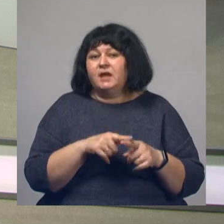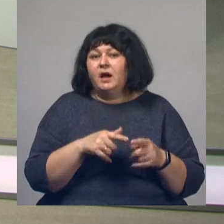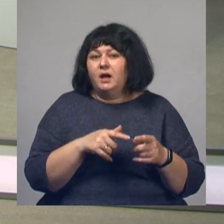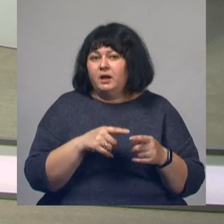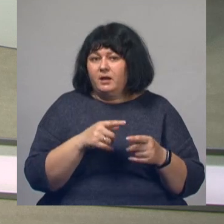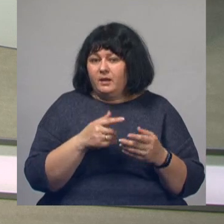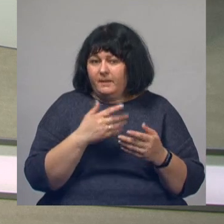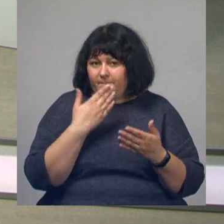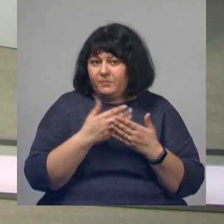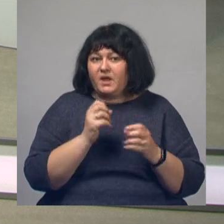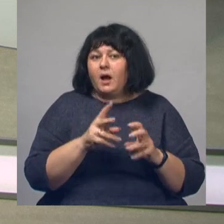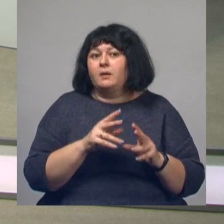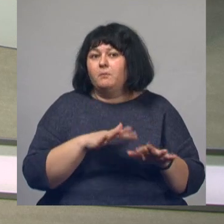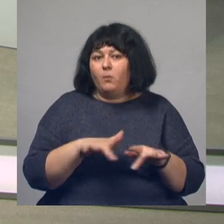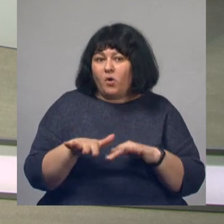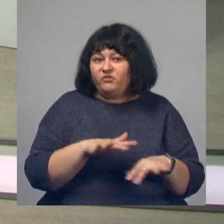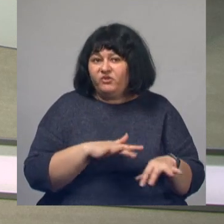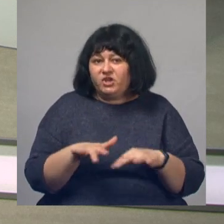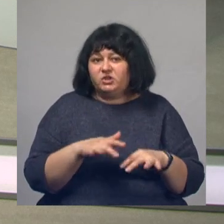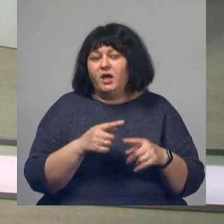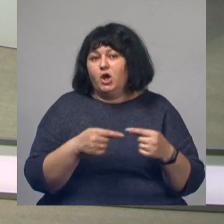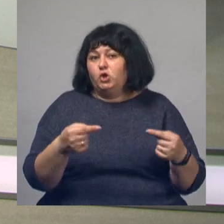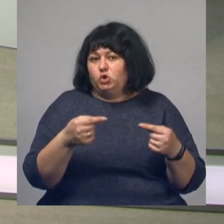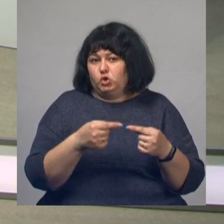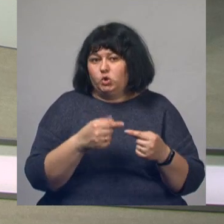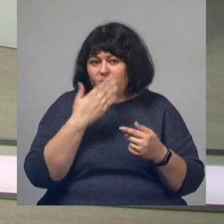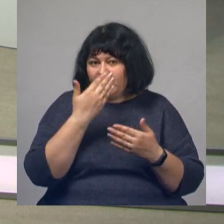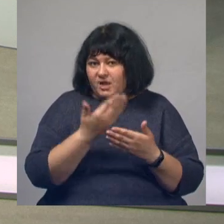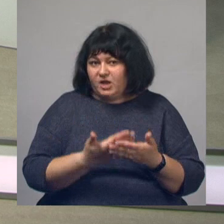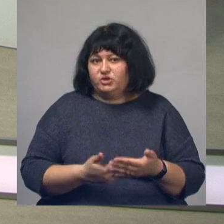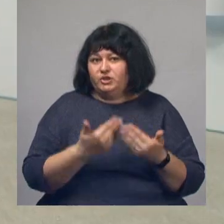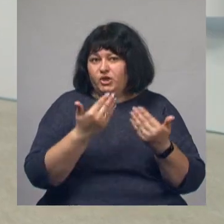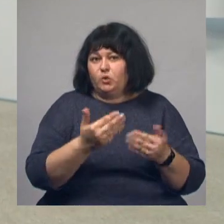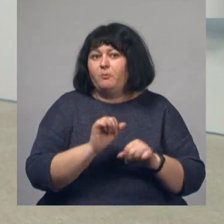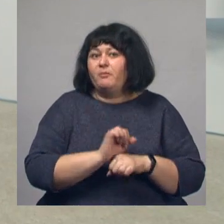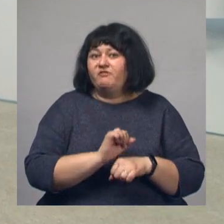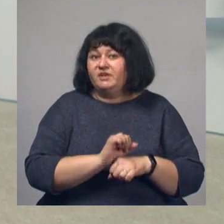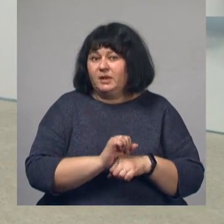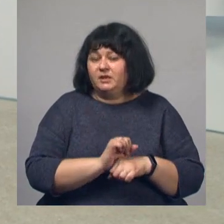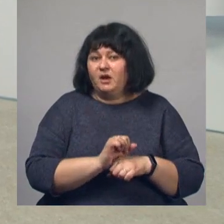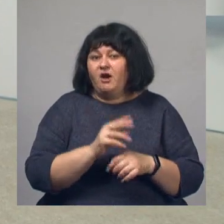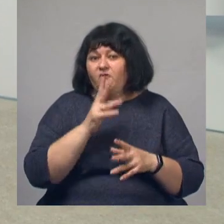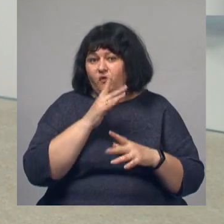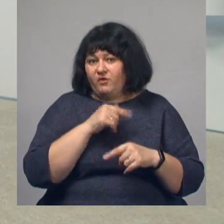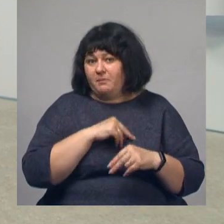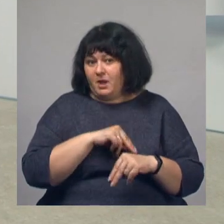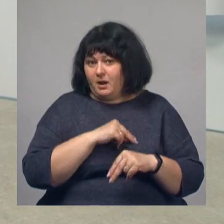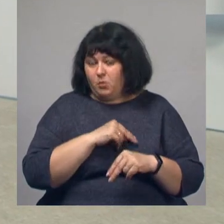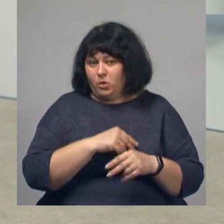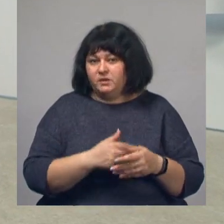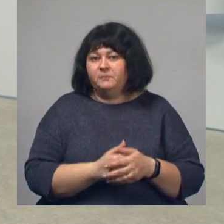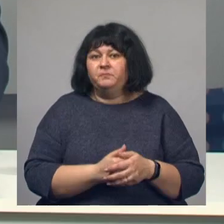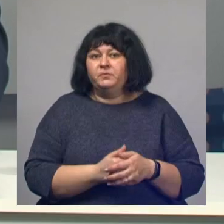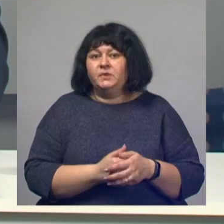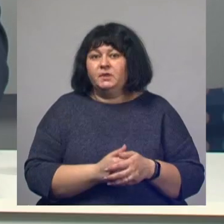означающая подвижная, это точное отражение ее поведения во время работы. Могу сказать,